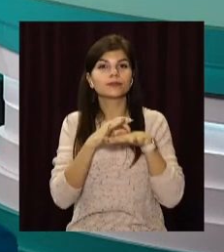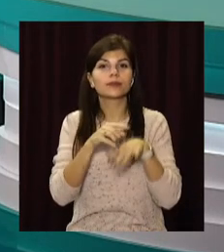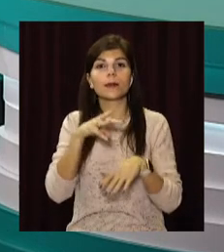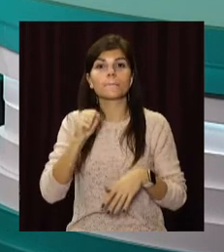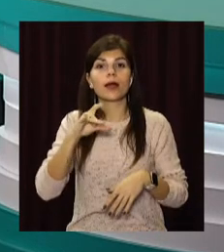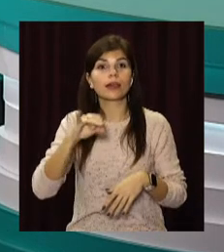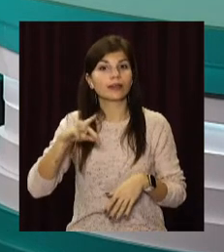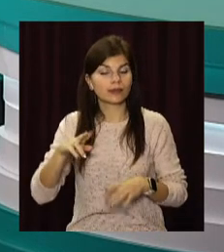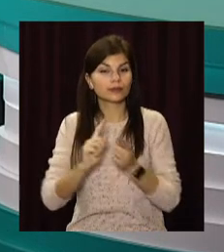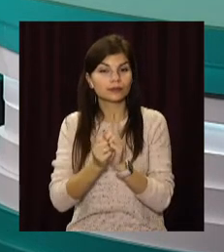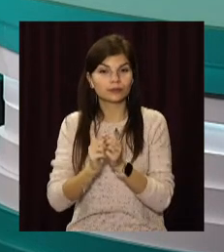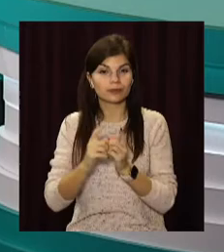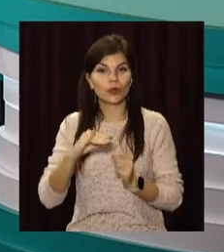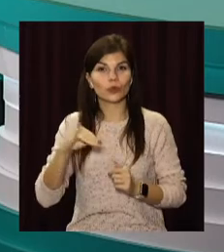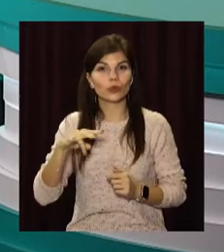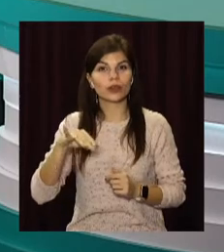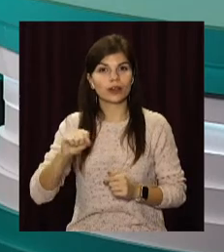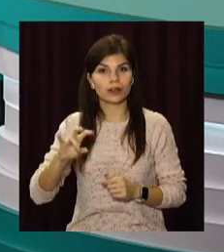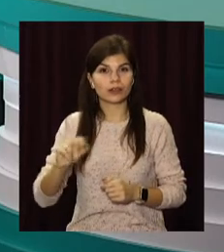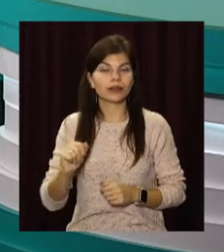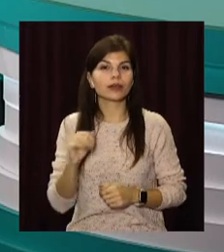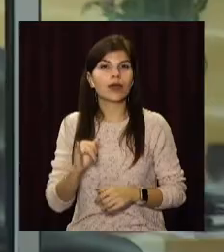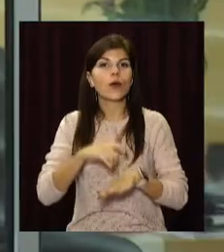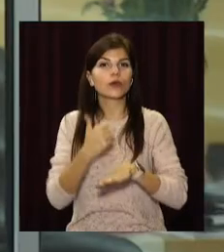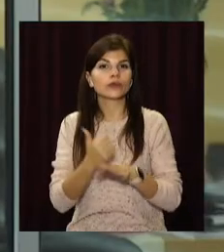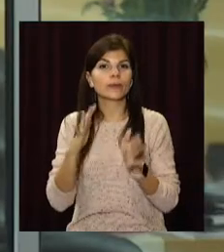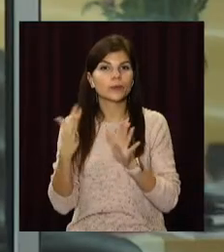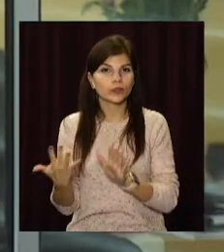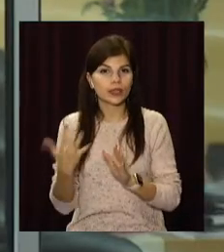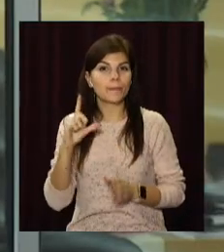І про головні події понеділка та вихідних – далі у випуску.